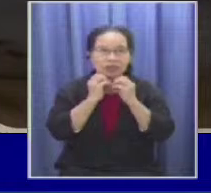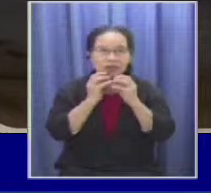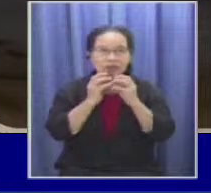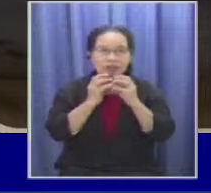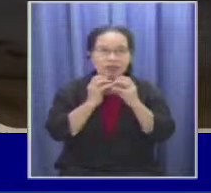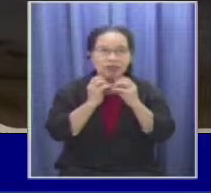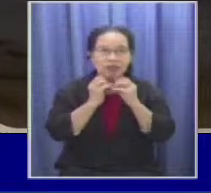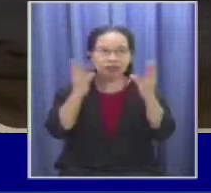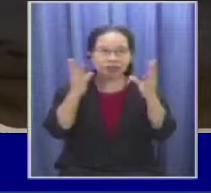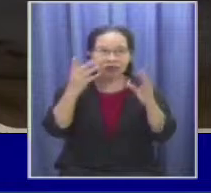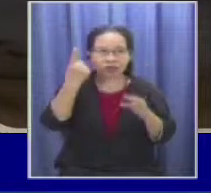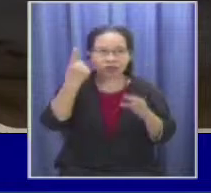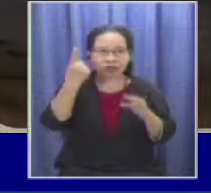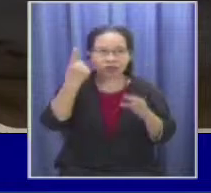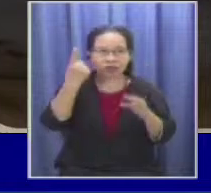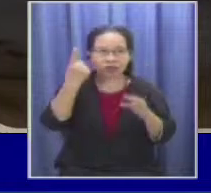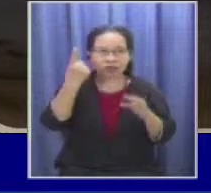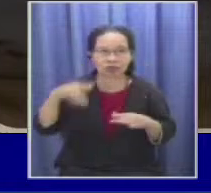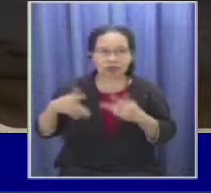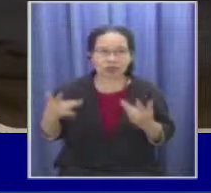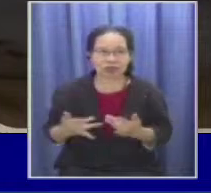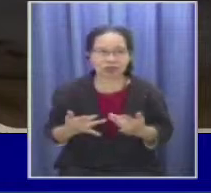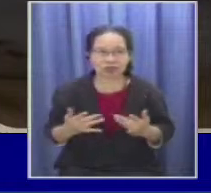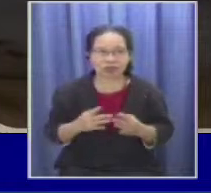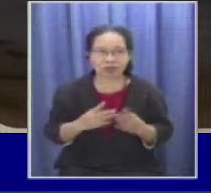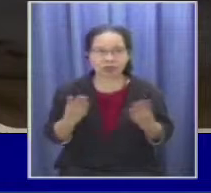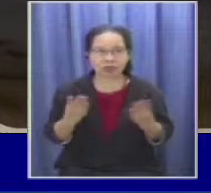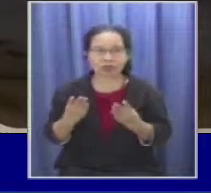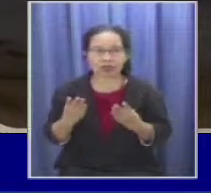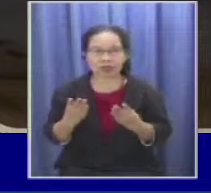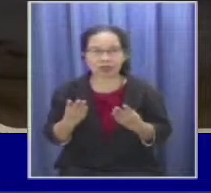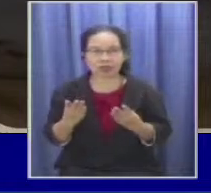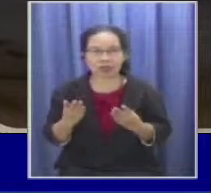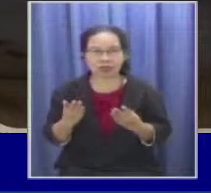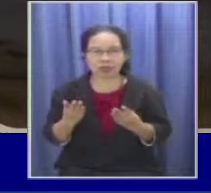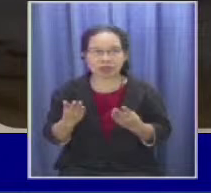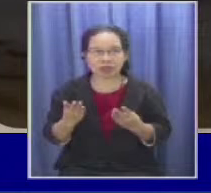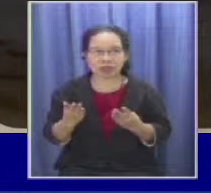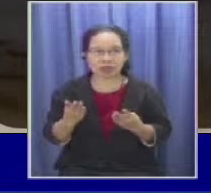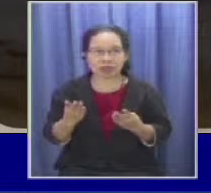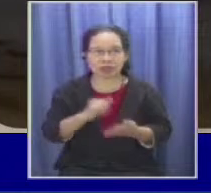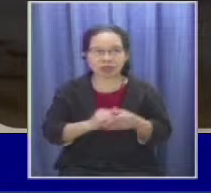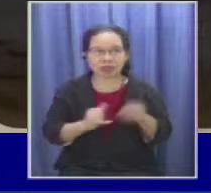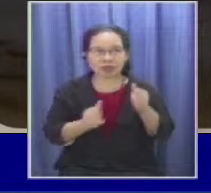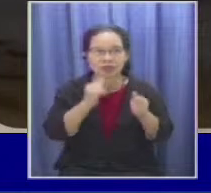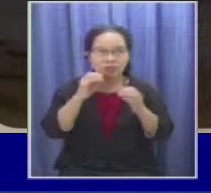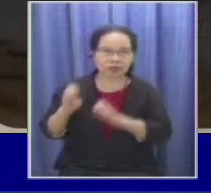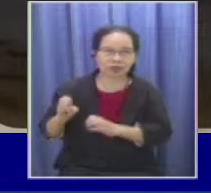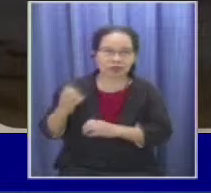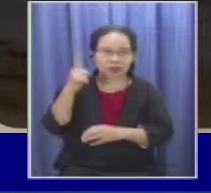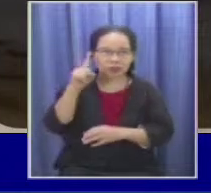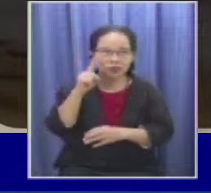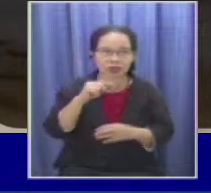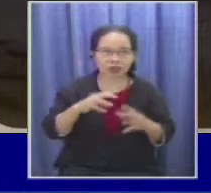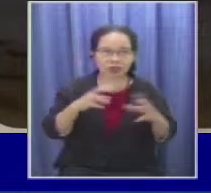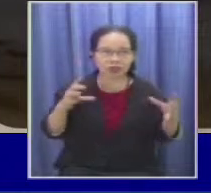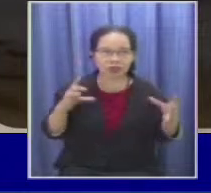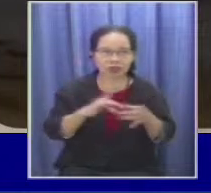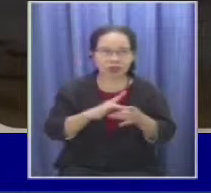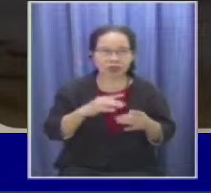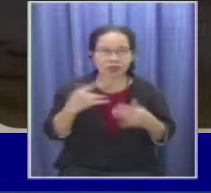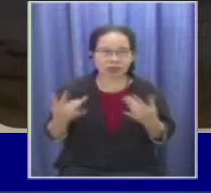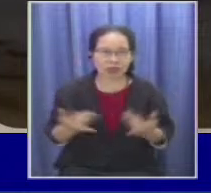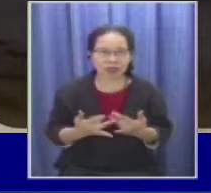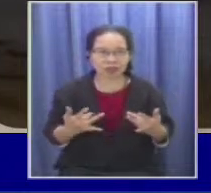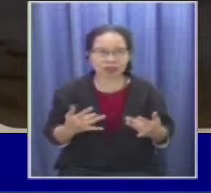adepa die na oni pa boni firi ne boni ya waboabo ano na akoma mu no mu